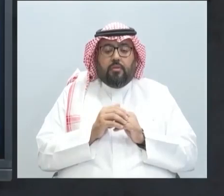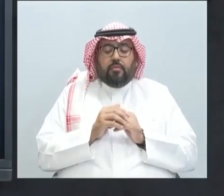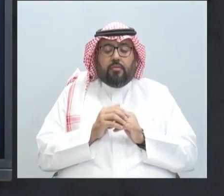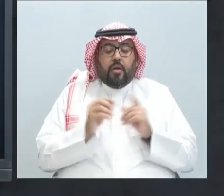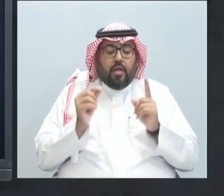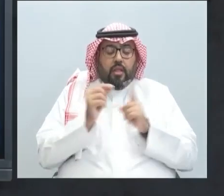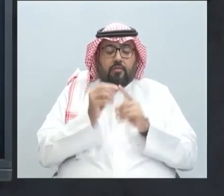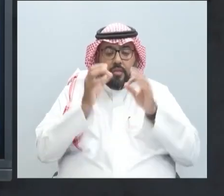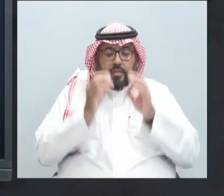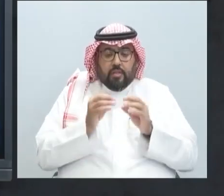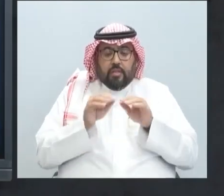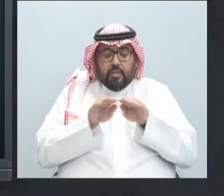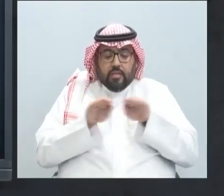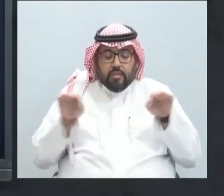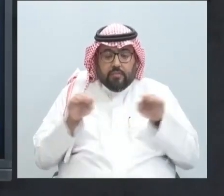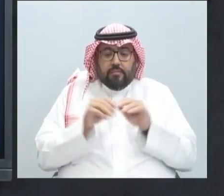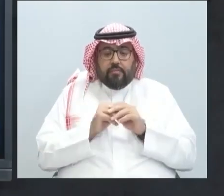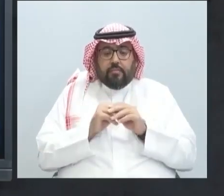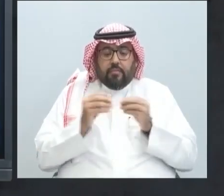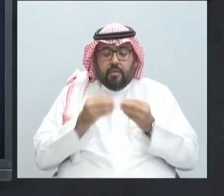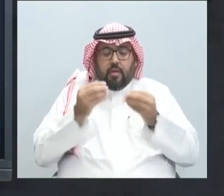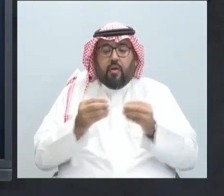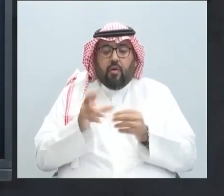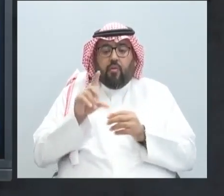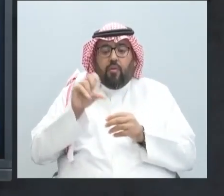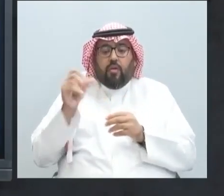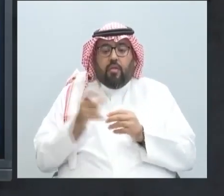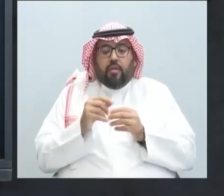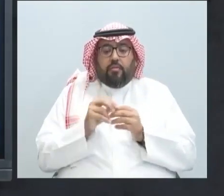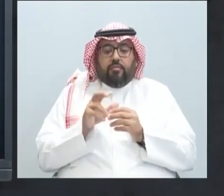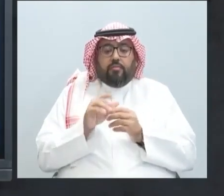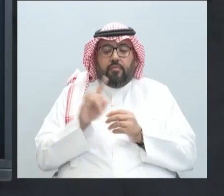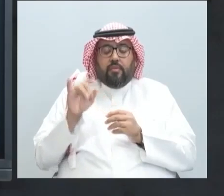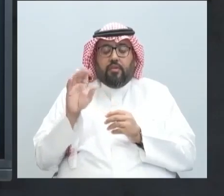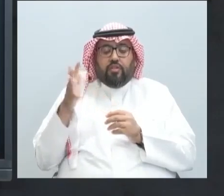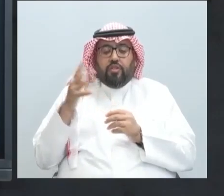الاساسي من القسام المتساوي نقل هذه الماده الوراثيه للخلايا